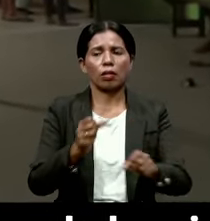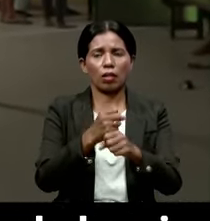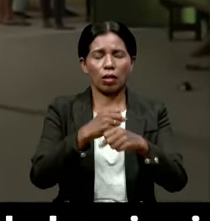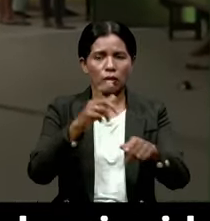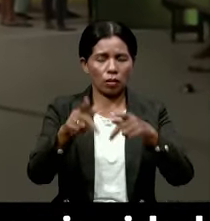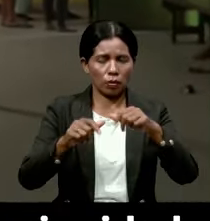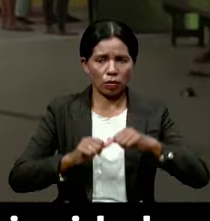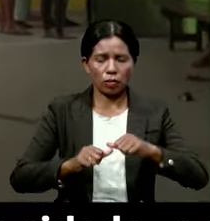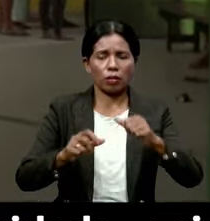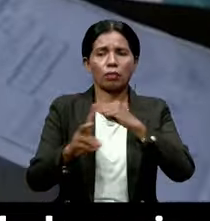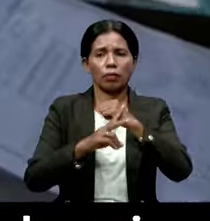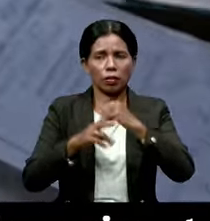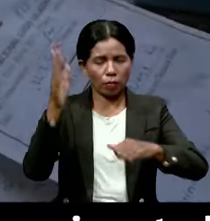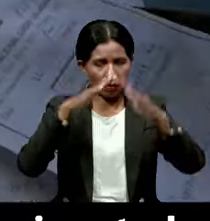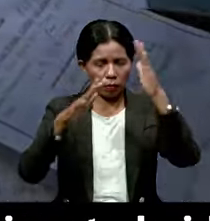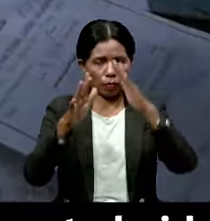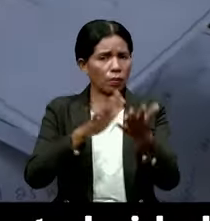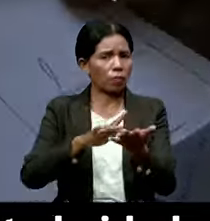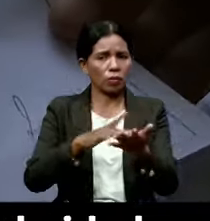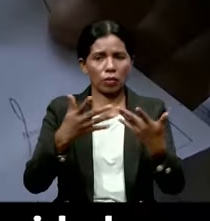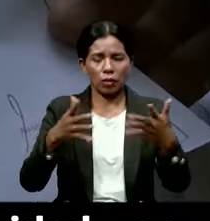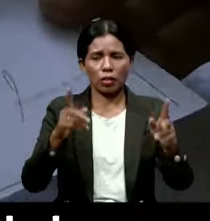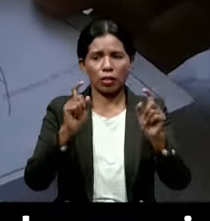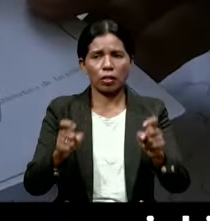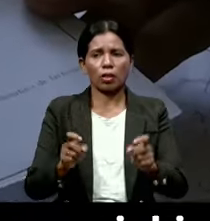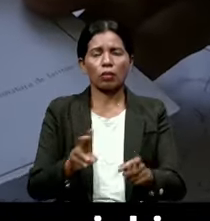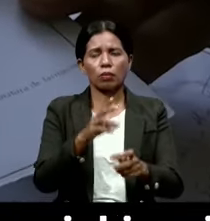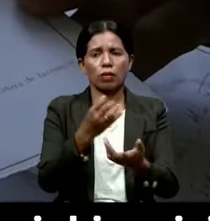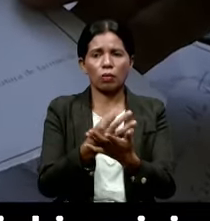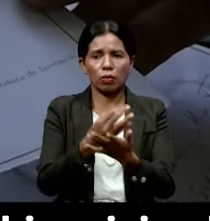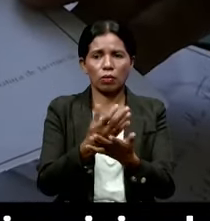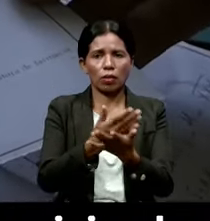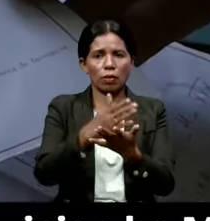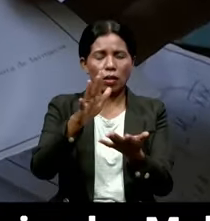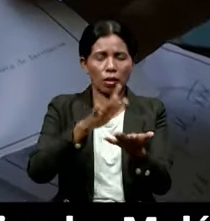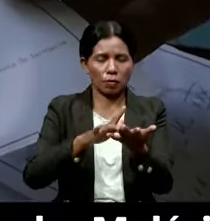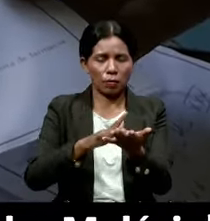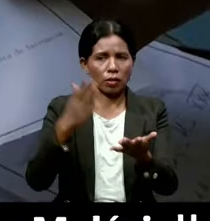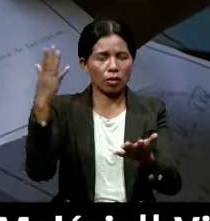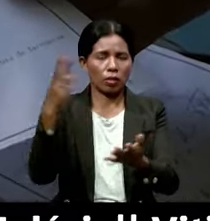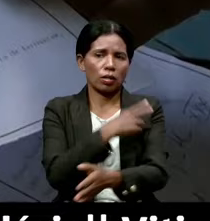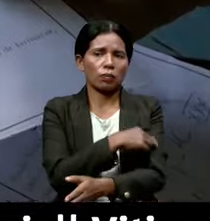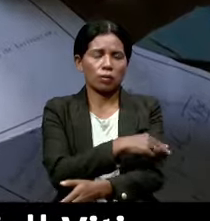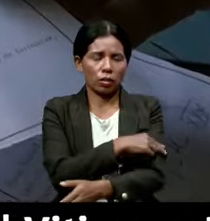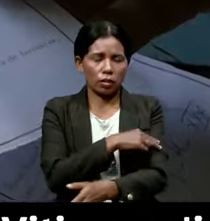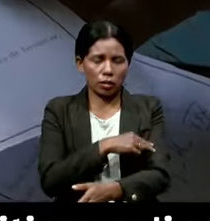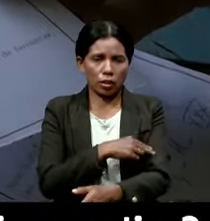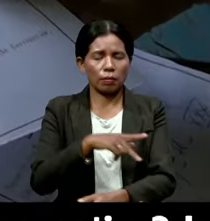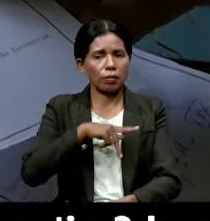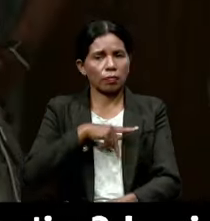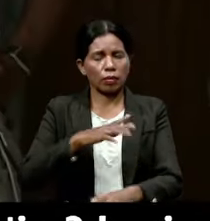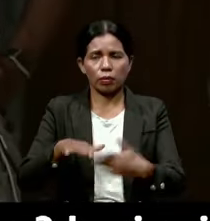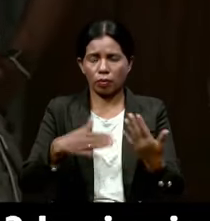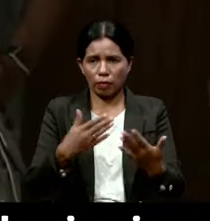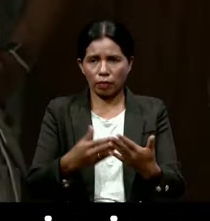a ser vítima para problema ay moruk la hija. No tem que hacer osan rasik, jodisosa rasik ay moruk hija clínica privada siram. Tuir